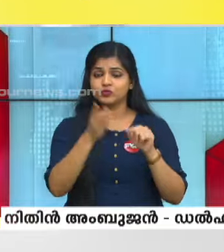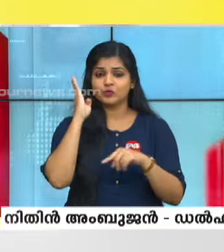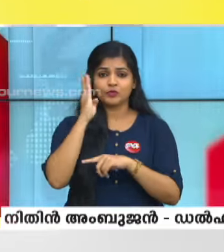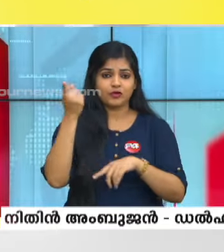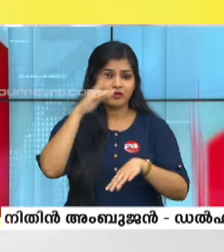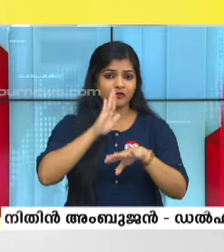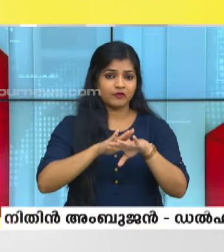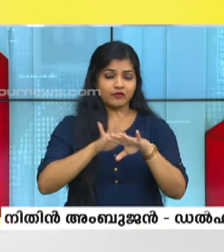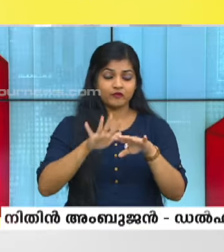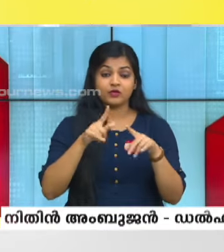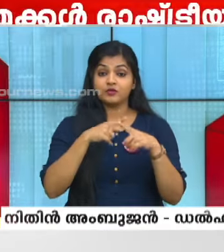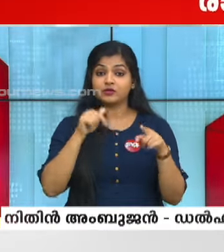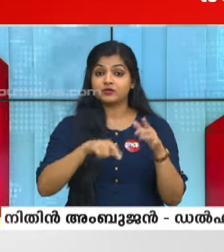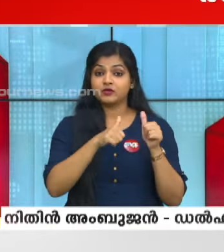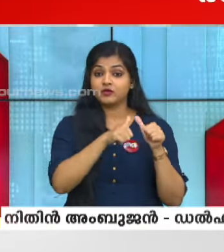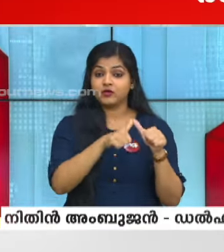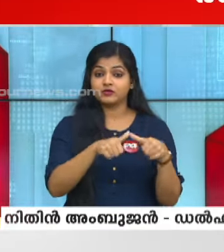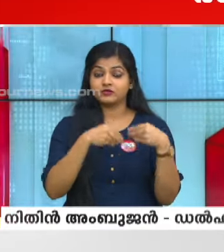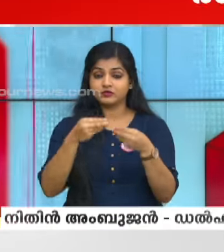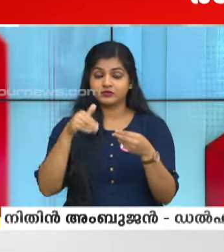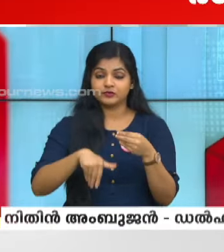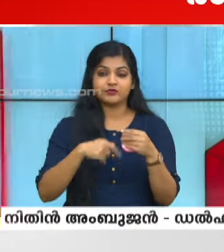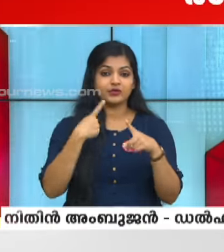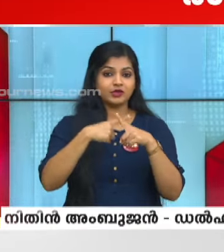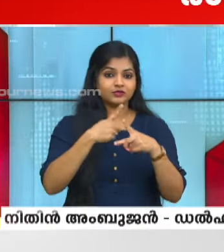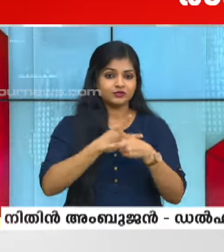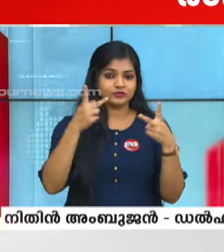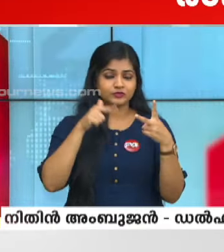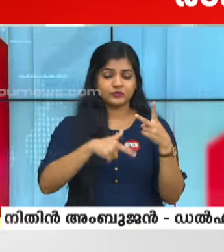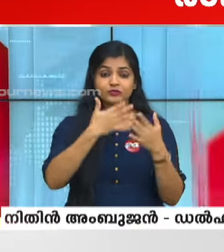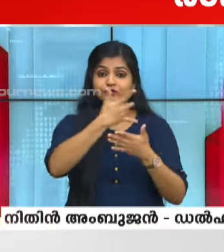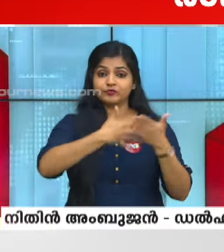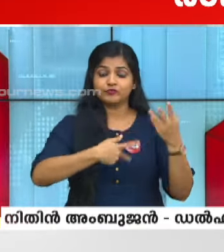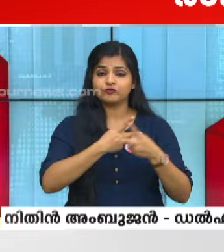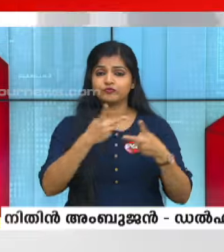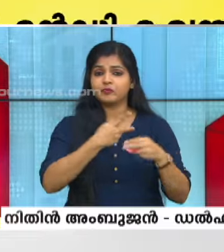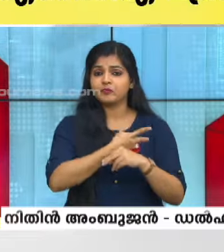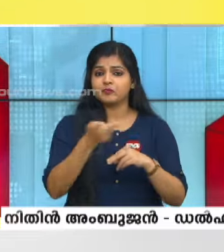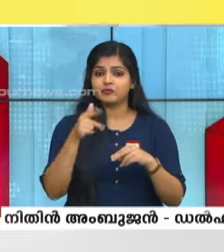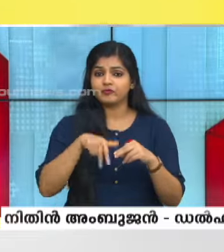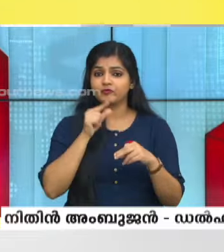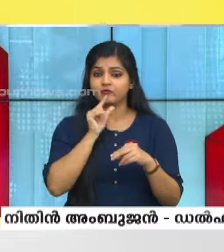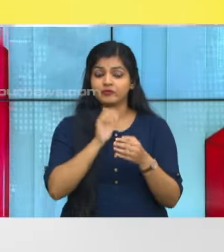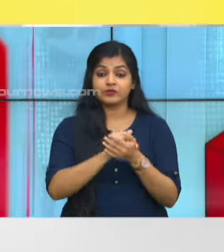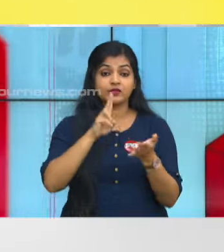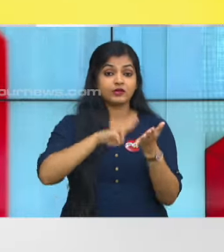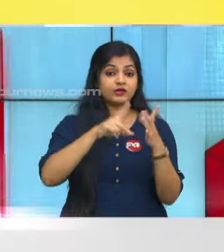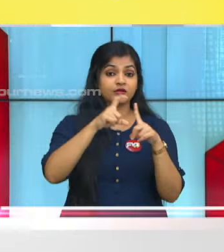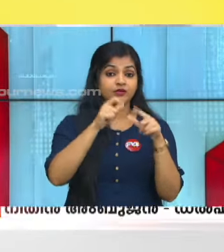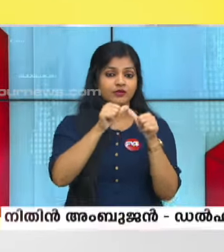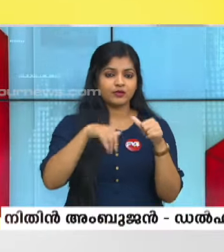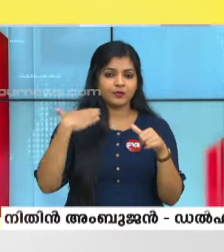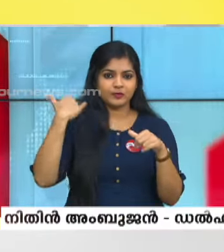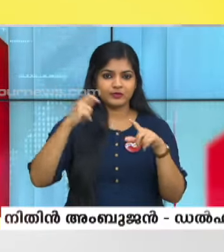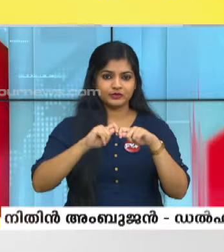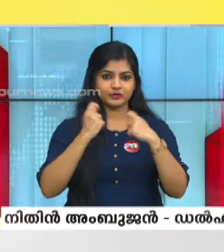നിലയിൽ തന്നെയാണ് ഇപ്പോൾ രാഹുൽ ഗാന്ധി ഇപ്പോൾ ഇതിലൊരു എക്സിലൂടെ ചില പട്ടികകൾ പുറത്തുവിട്ട് ഇപ്പോൾ തിരിച്ചടിച്ചിരിക്കുന്നത്. മന്ത്രിസഭ NDA മന്ത്രിസഭ ഒരു കുടുംബ കൂട്ടായ്മയാണെന്ന്